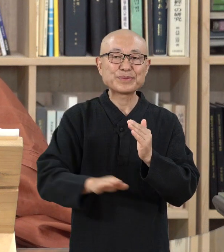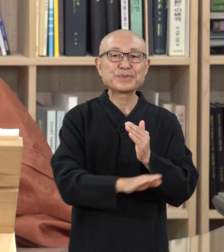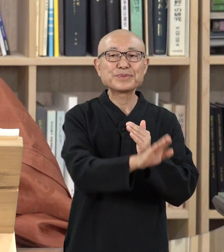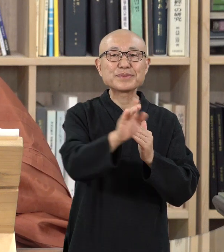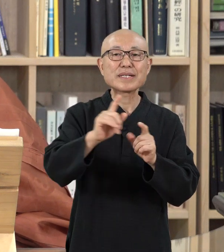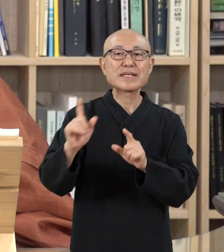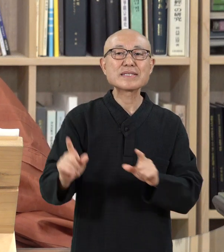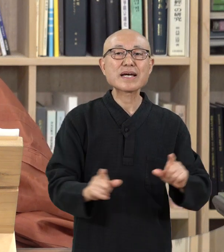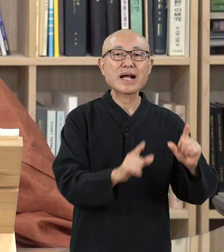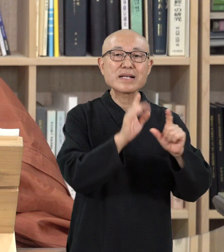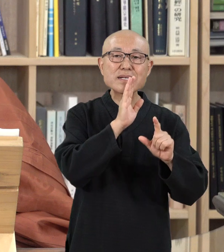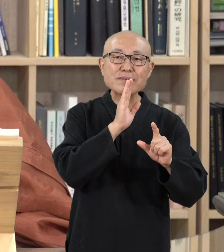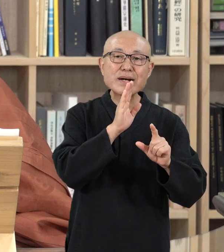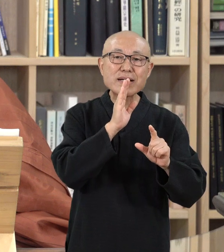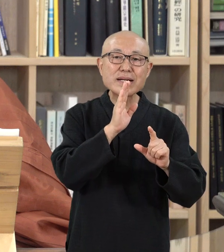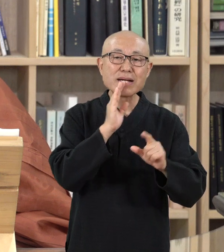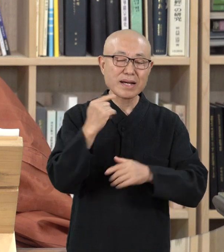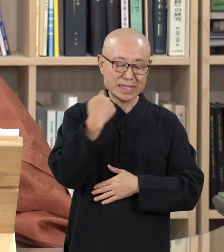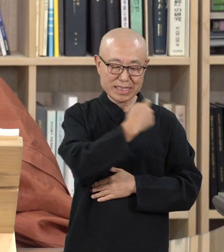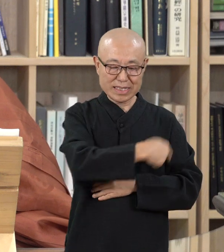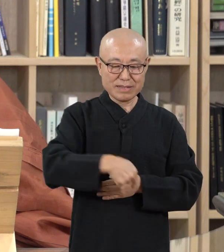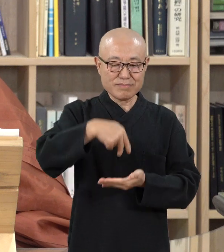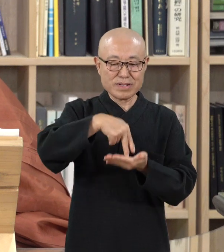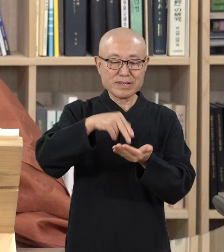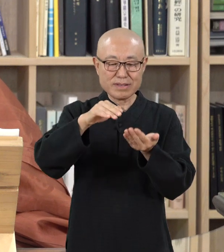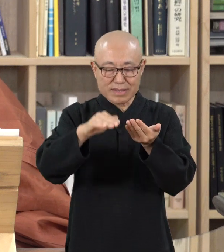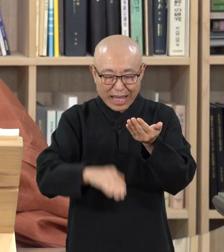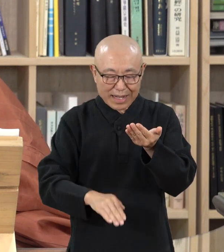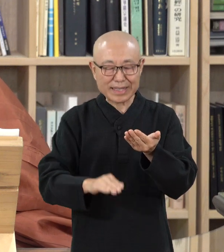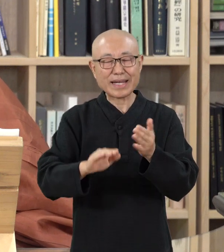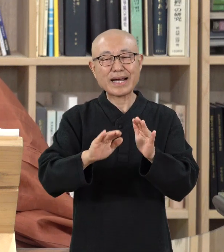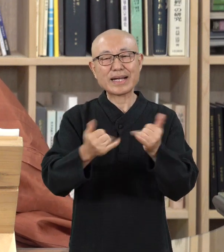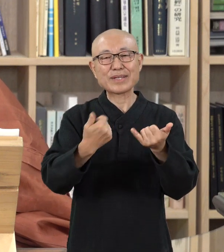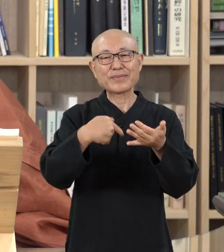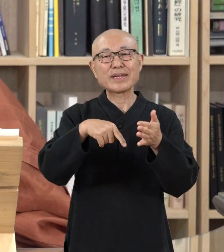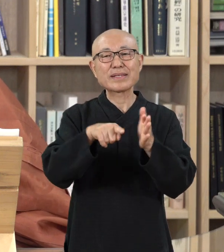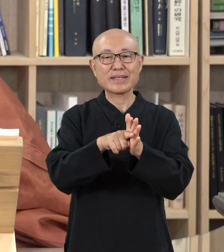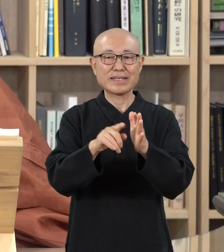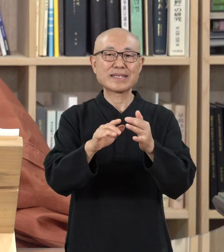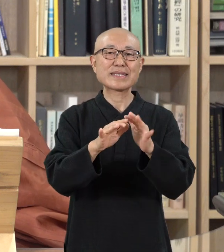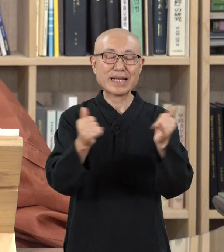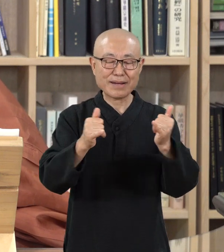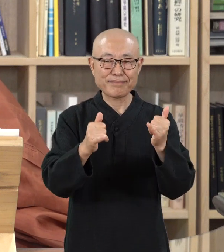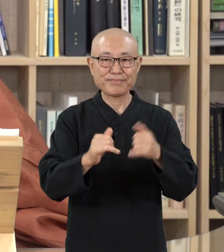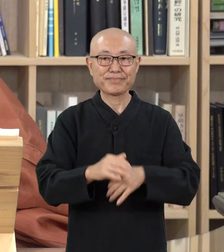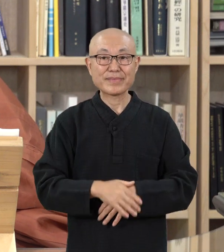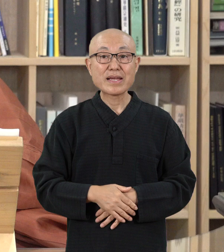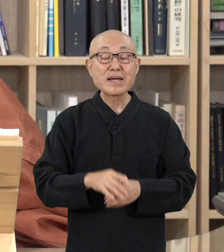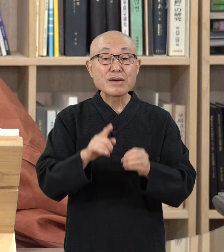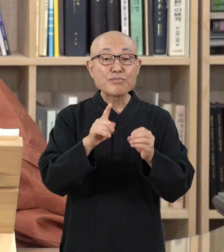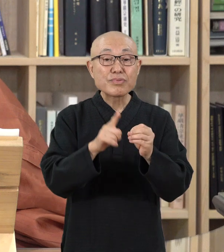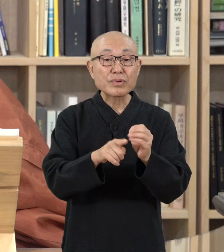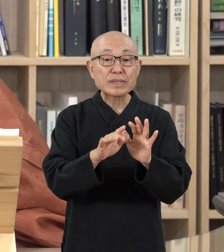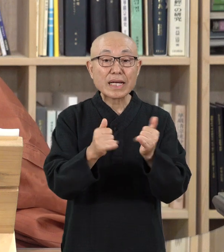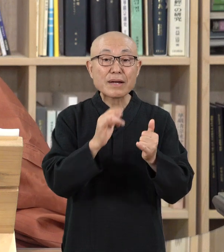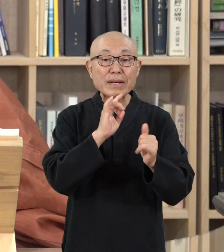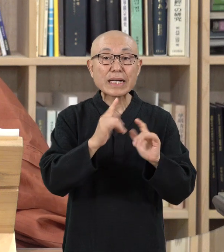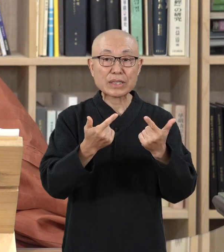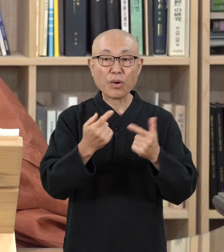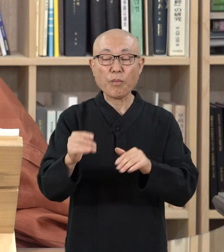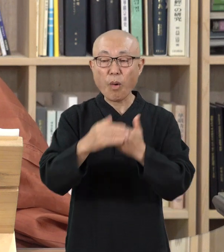우리의 삶이 천박하지 않기 위해서는 어느 때나 사람, 특히 불교는 사람뿐이